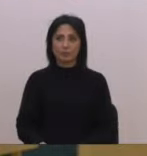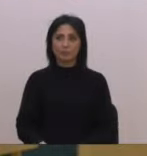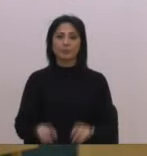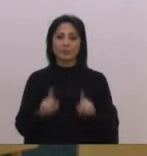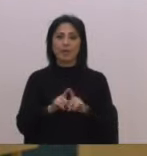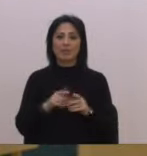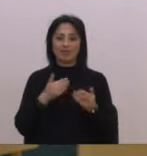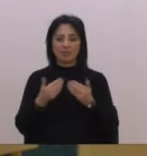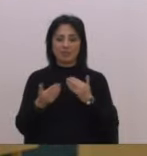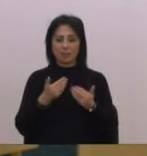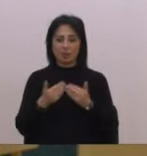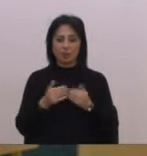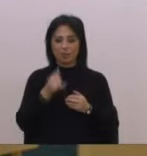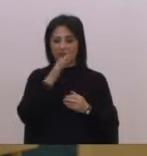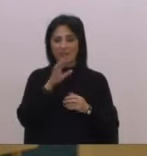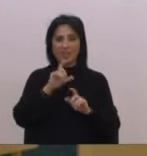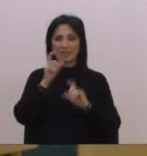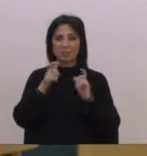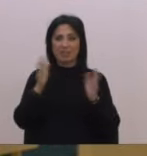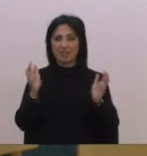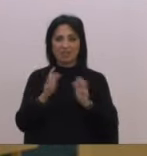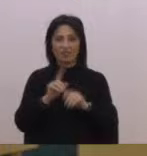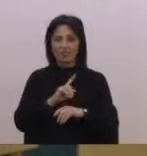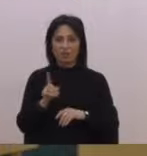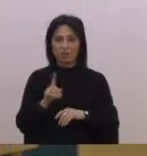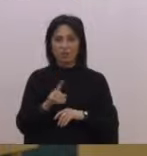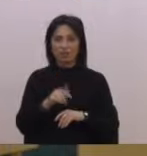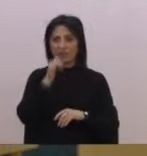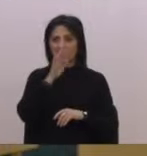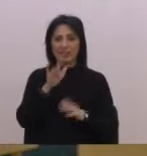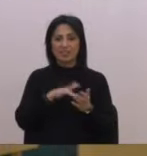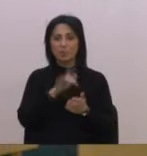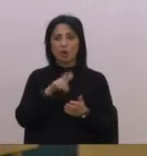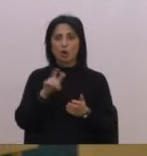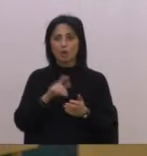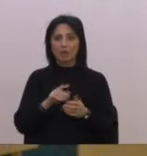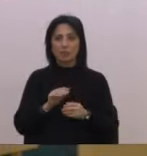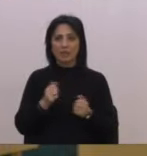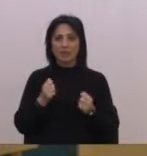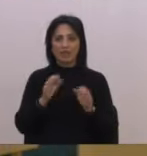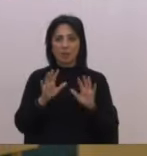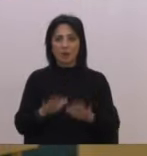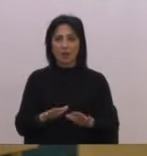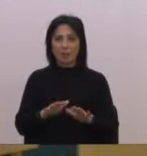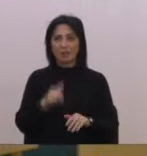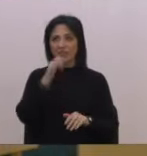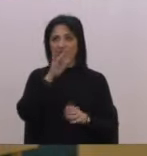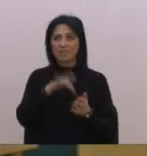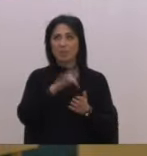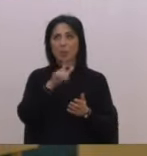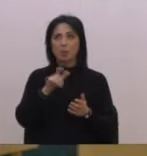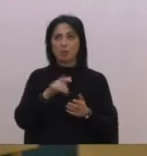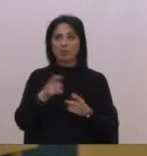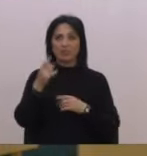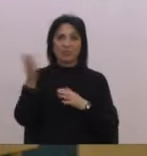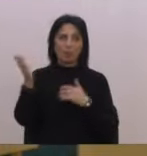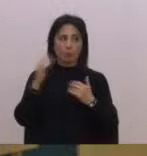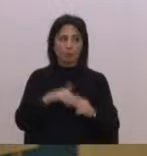Ასეთი მიდგომით ვერც მთას შევინარჩუნებთ, ვერც მოსახლეობას დავამაგრებთ, ვერც მოსახლეობას